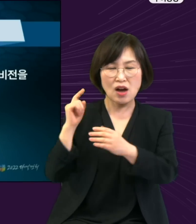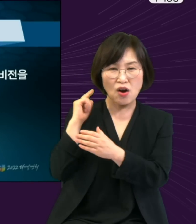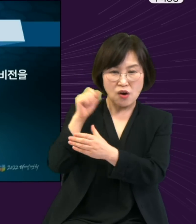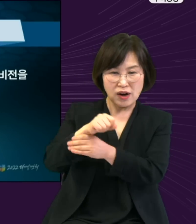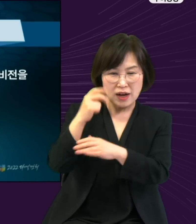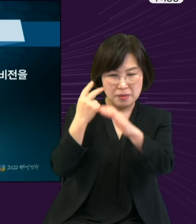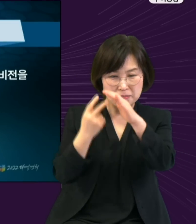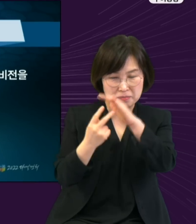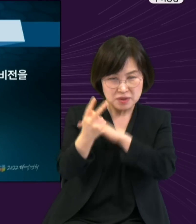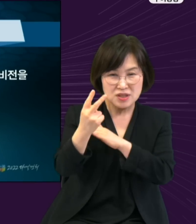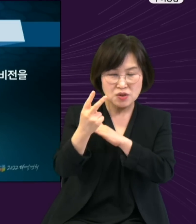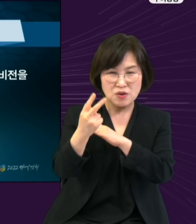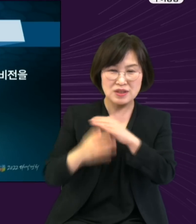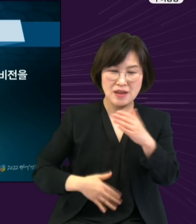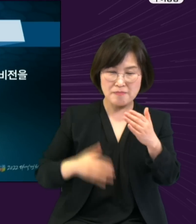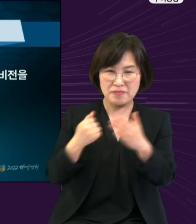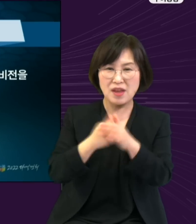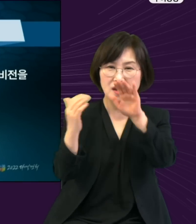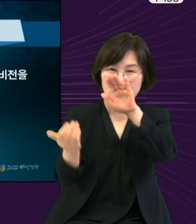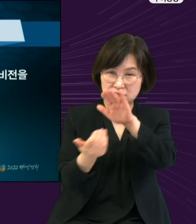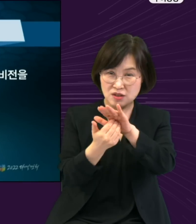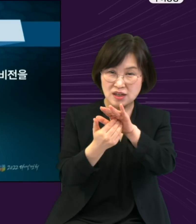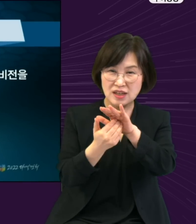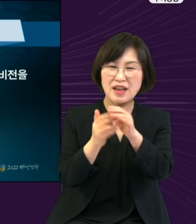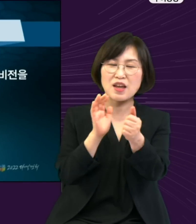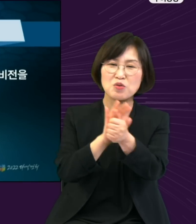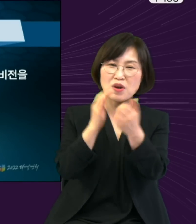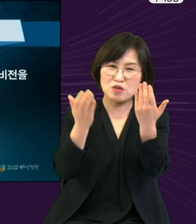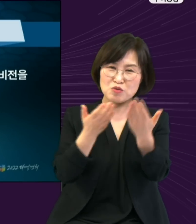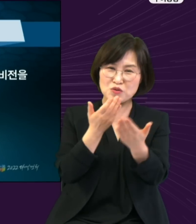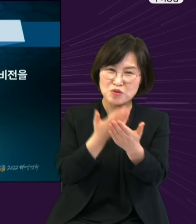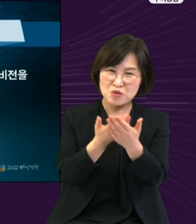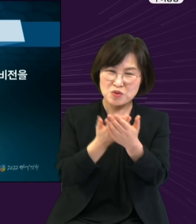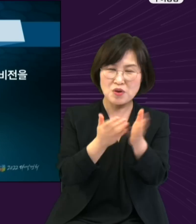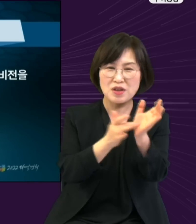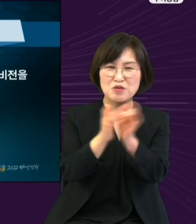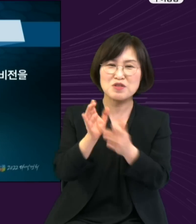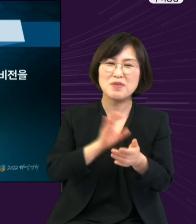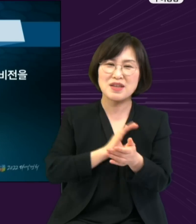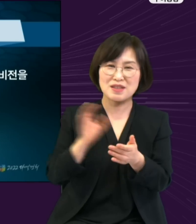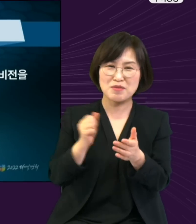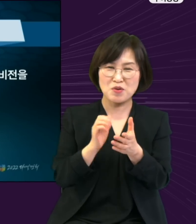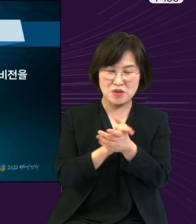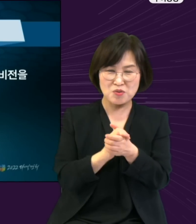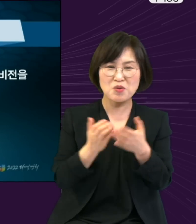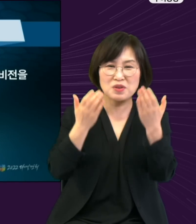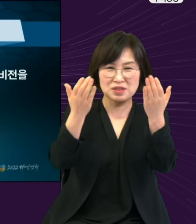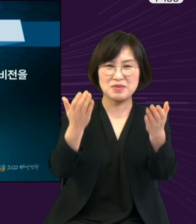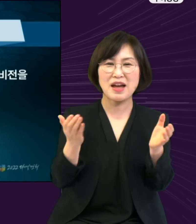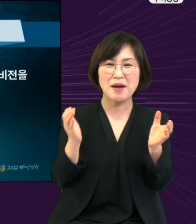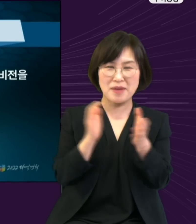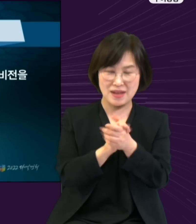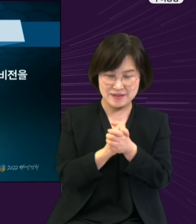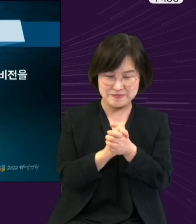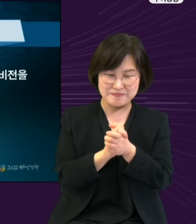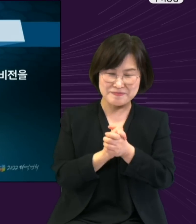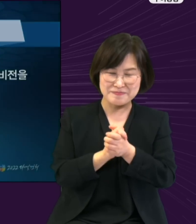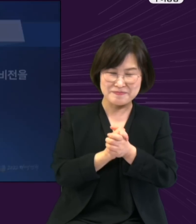비전을 담대히 성취해 나가게 하소서. 예수님의 이름으로 기도합니다.